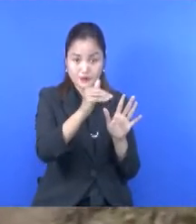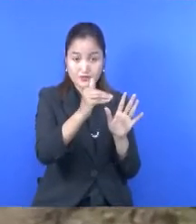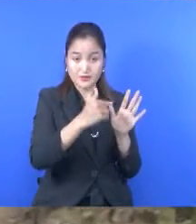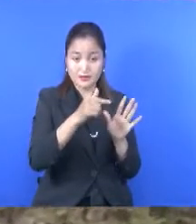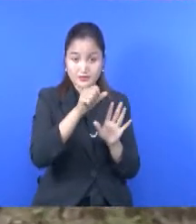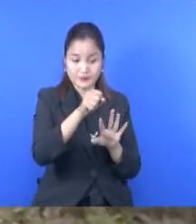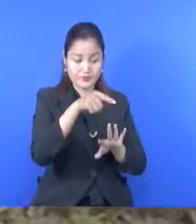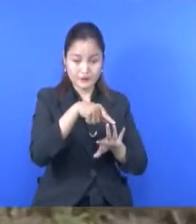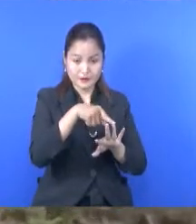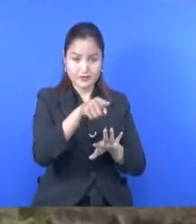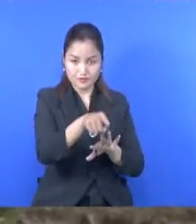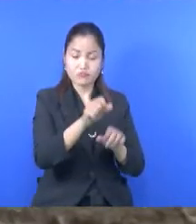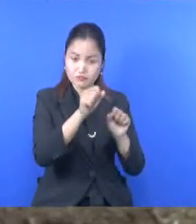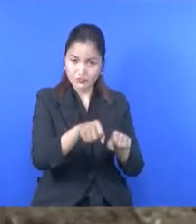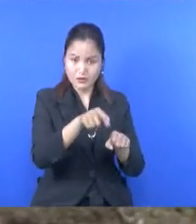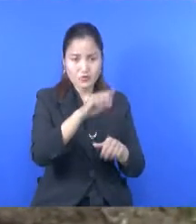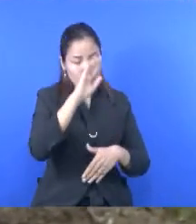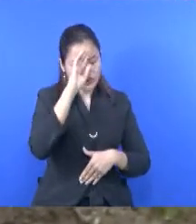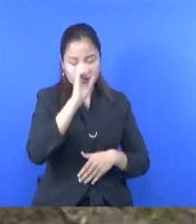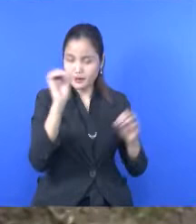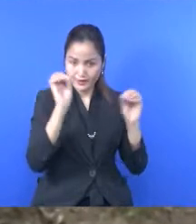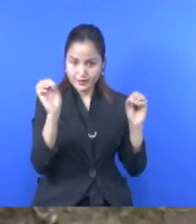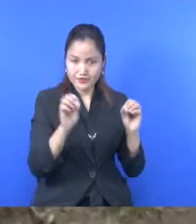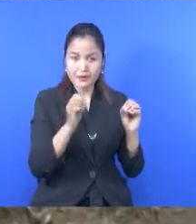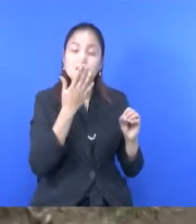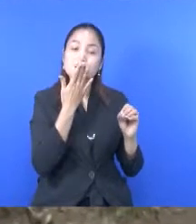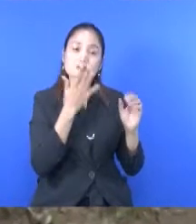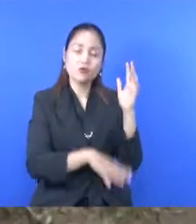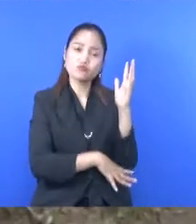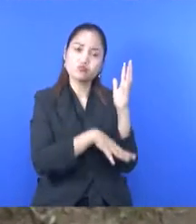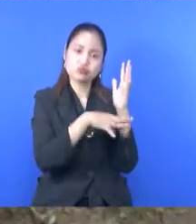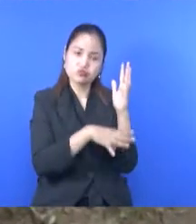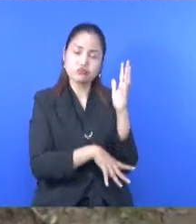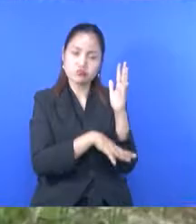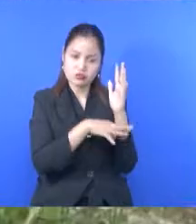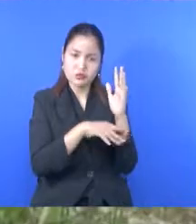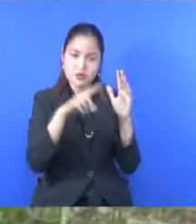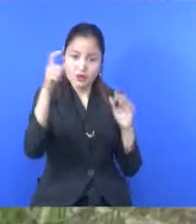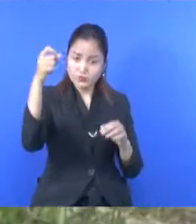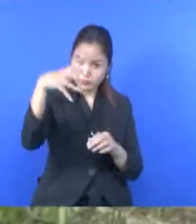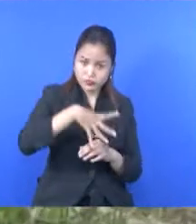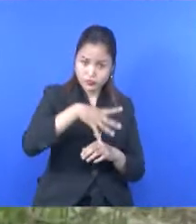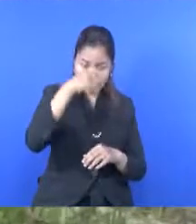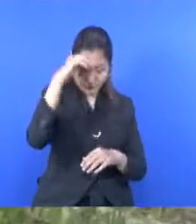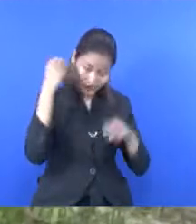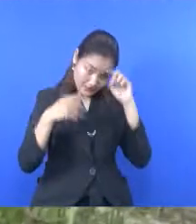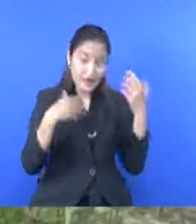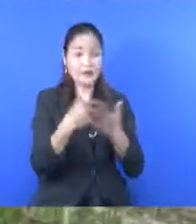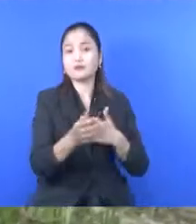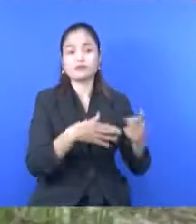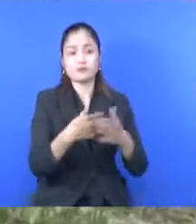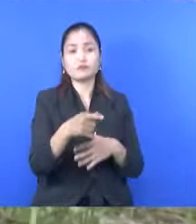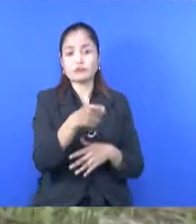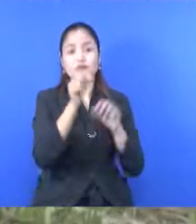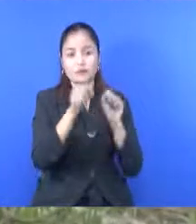នឹងជំងឺធន់នឹងជំងឺធន់នឹងទឹកទៀតអូធន់នឹងទឹកធន់នឹងកម្ដៅដោយសារវា